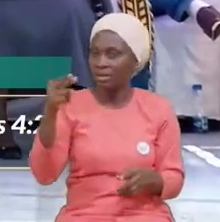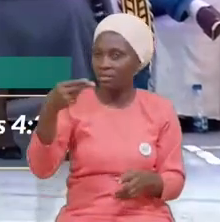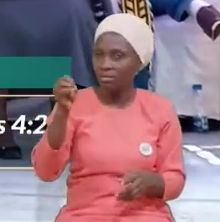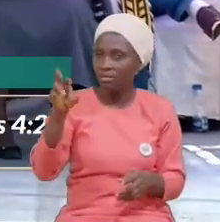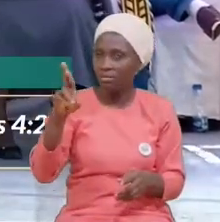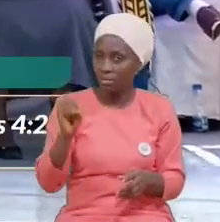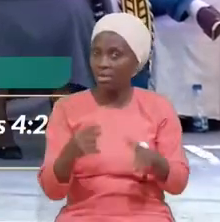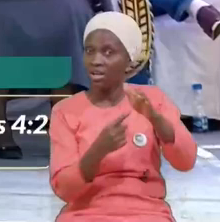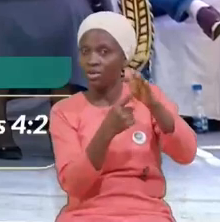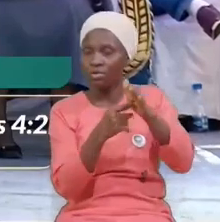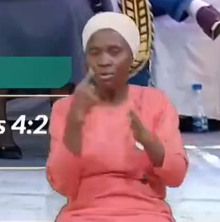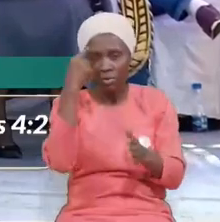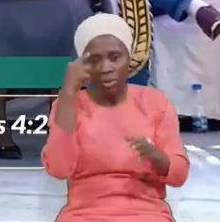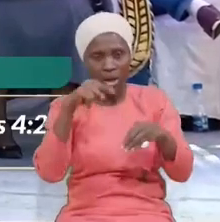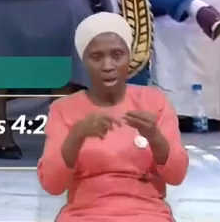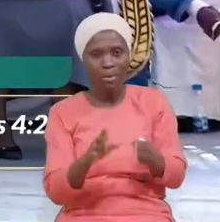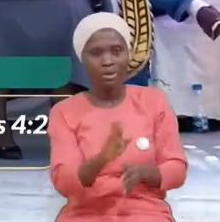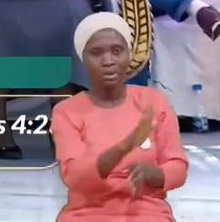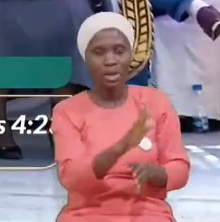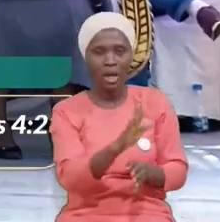Les héros pensent à leur habitude.